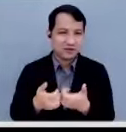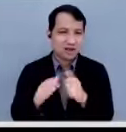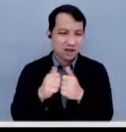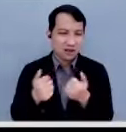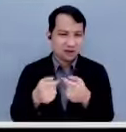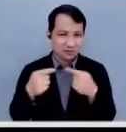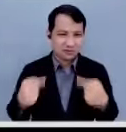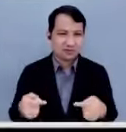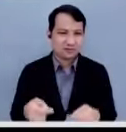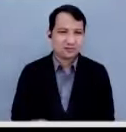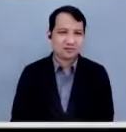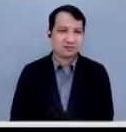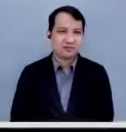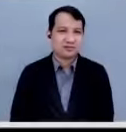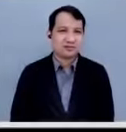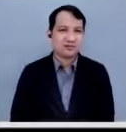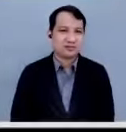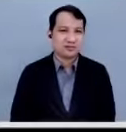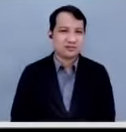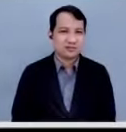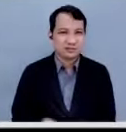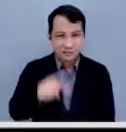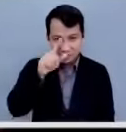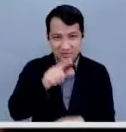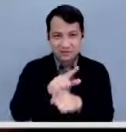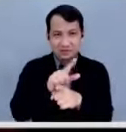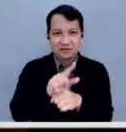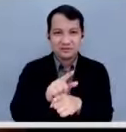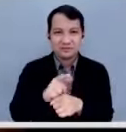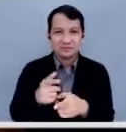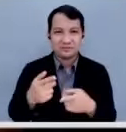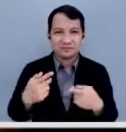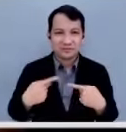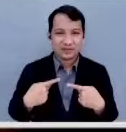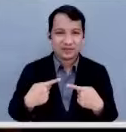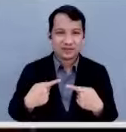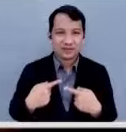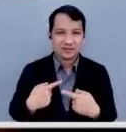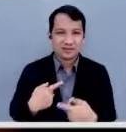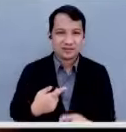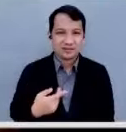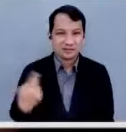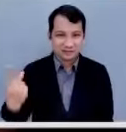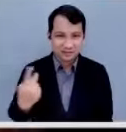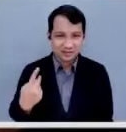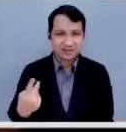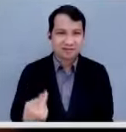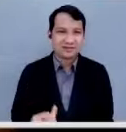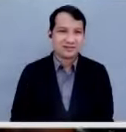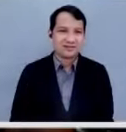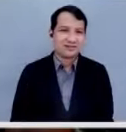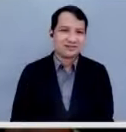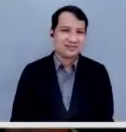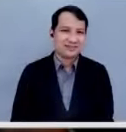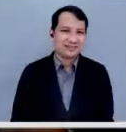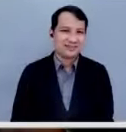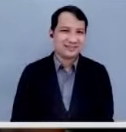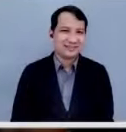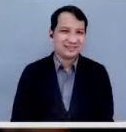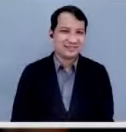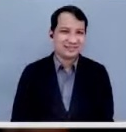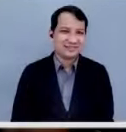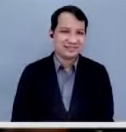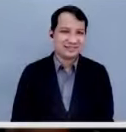tukso? Maging loyal na lang sa partner mo kung meron man. Gaya namin. Pangiti siya. Kailan yung anniversary